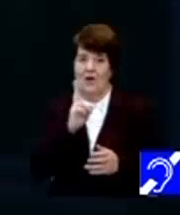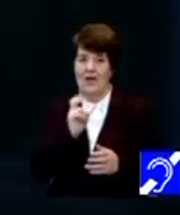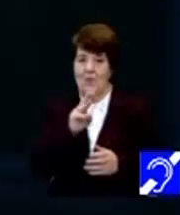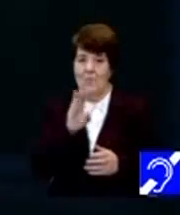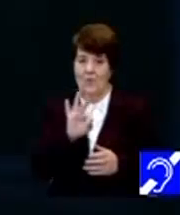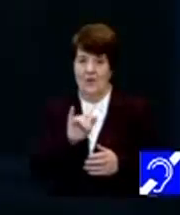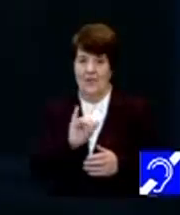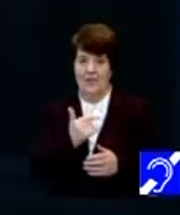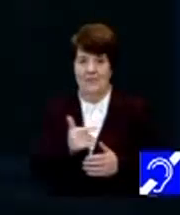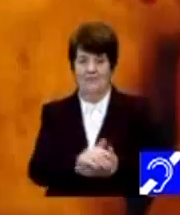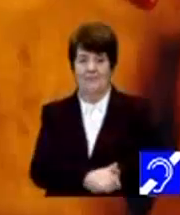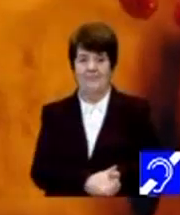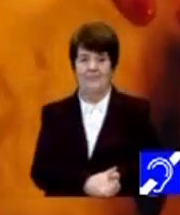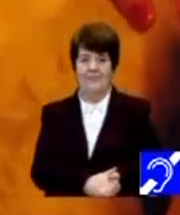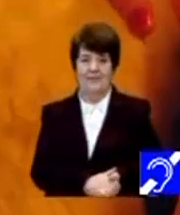videoclipuri.